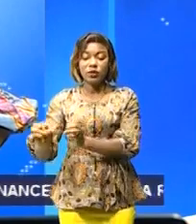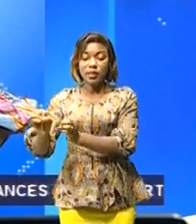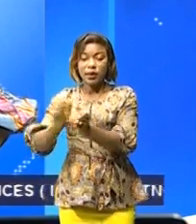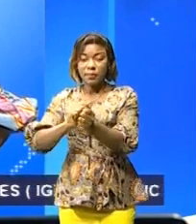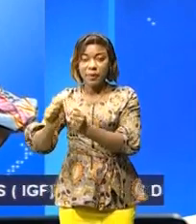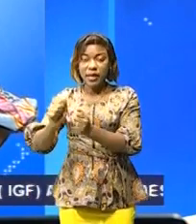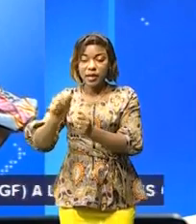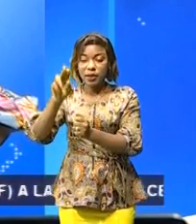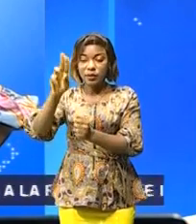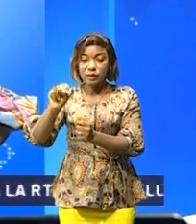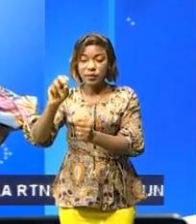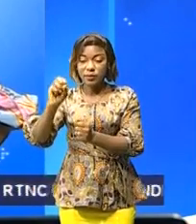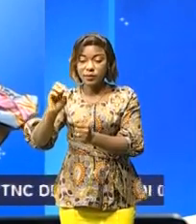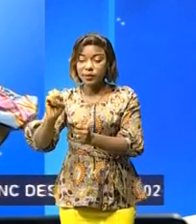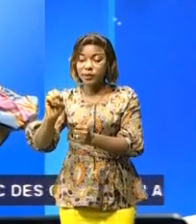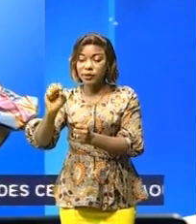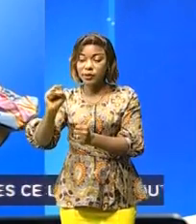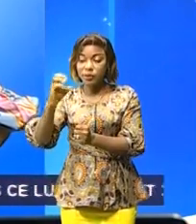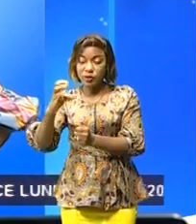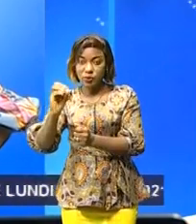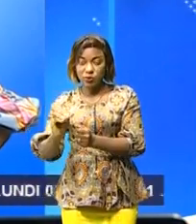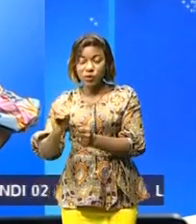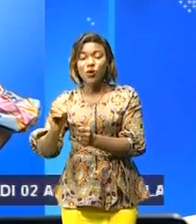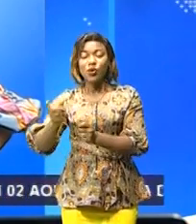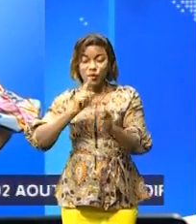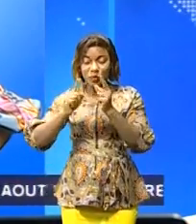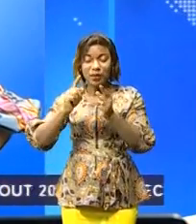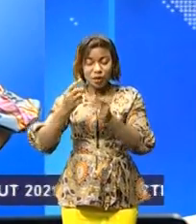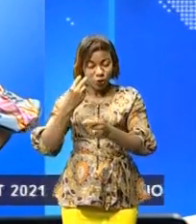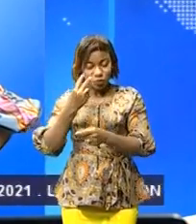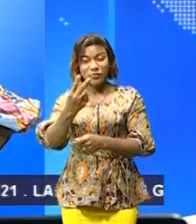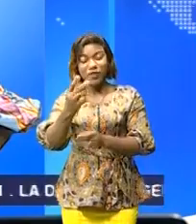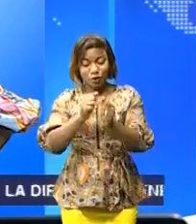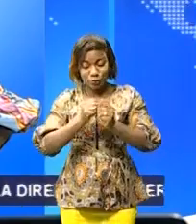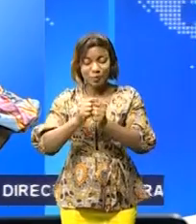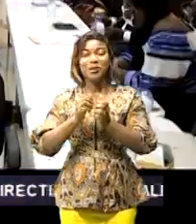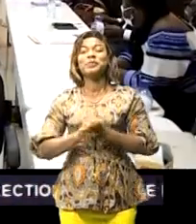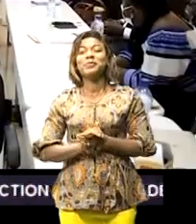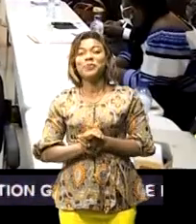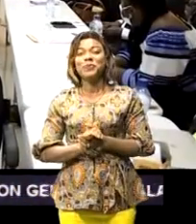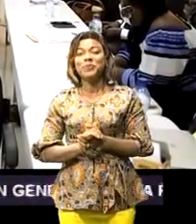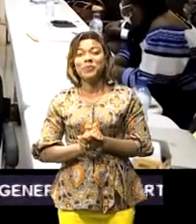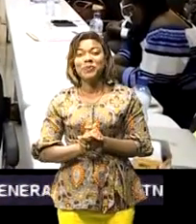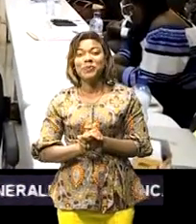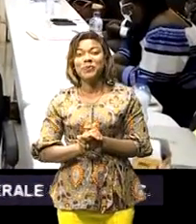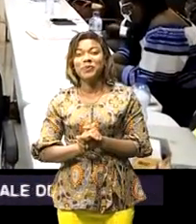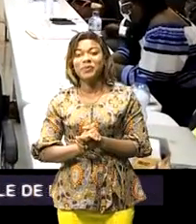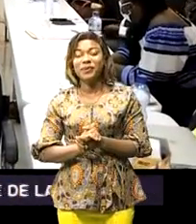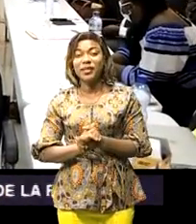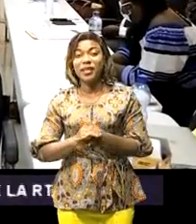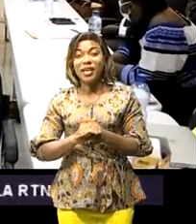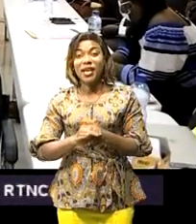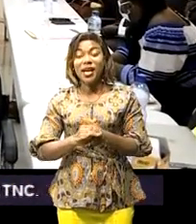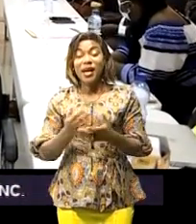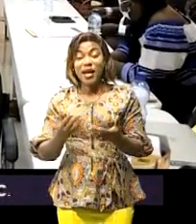par l'UNESCO, nos reporters nous donnent les contenus de cette formation dans ce reportage. De nos filles et garçons